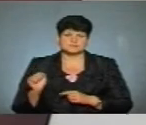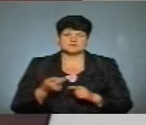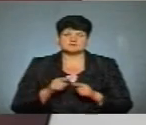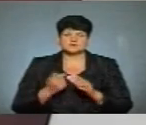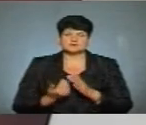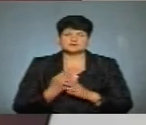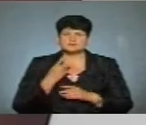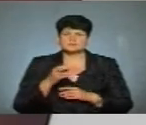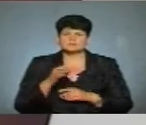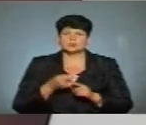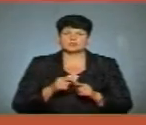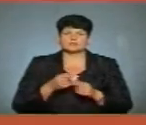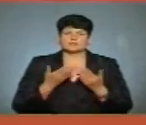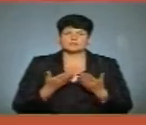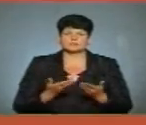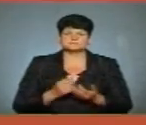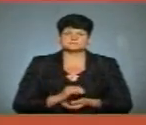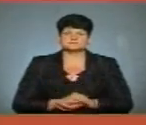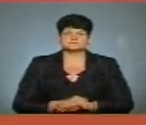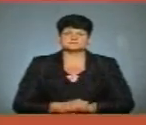випуску дивіться про таке.